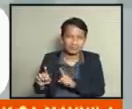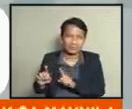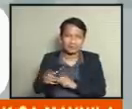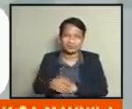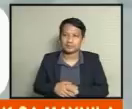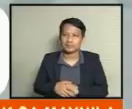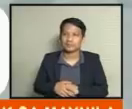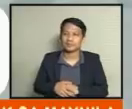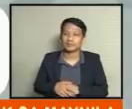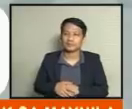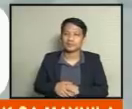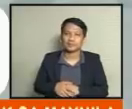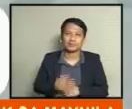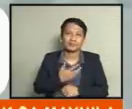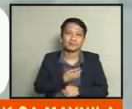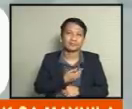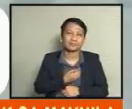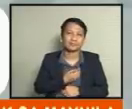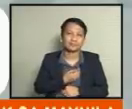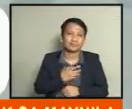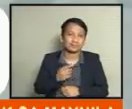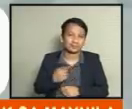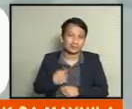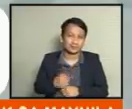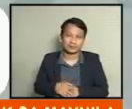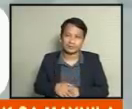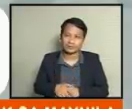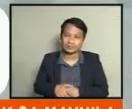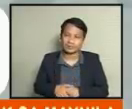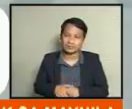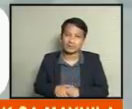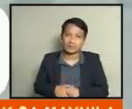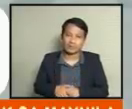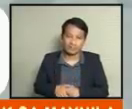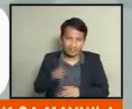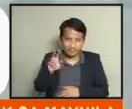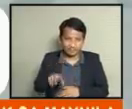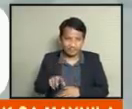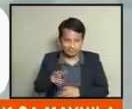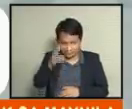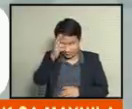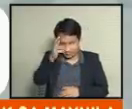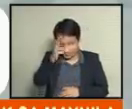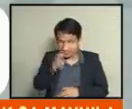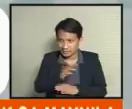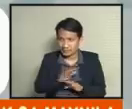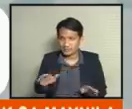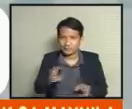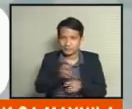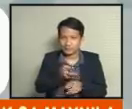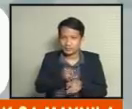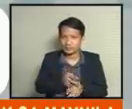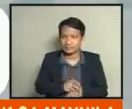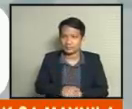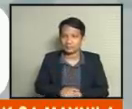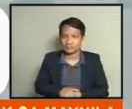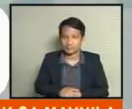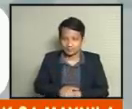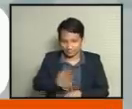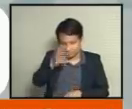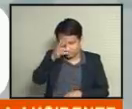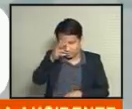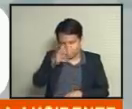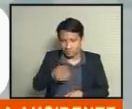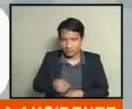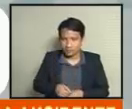bihira lang po, kasi kinakabahan po ako pagka ano. Kinakabahan ka. Pero marunong kang tumingin sa manok? Hindi kasi po. Nag-alaga ka ng manok? Ay, tumitingin lang po. Alam